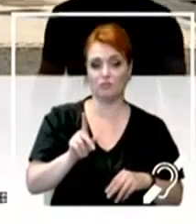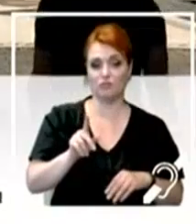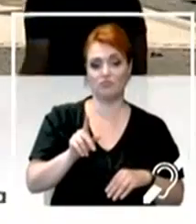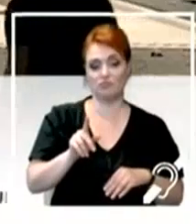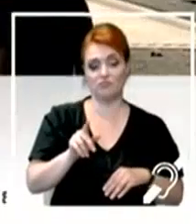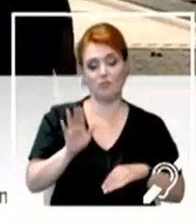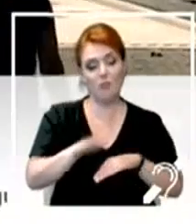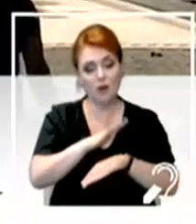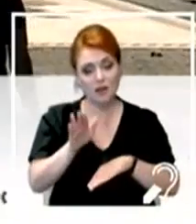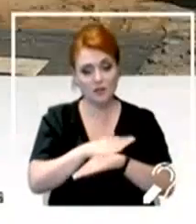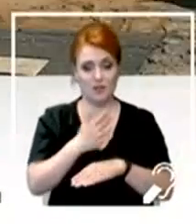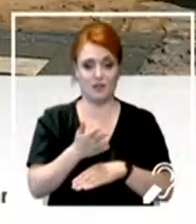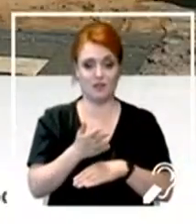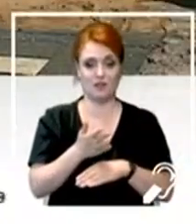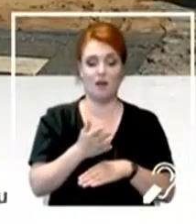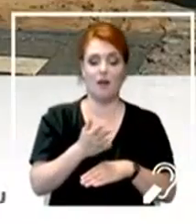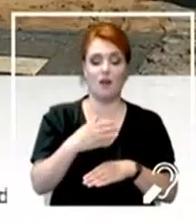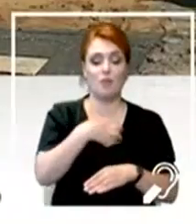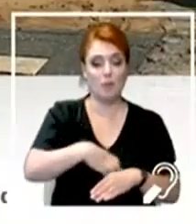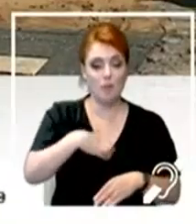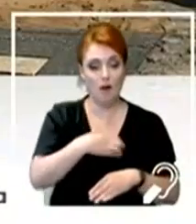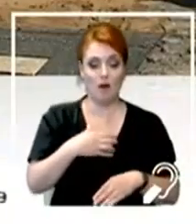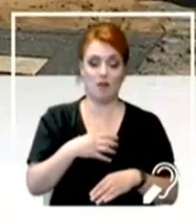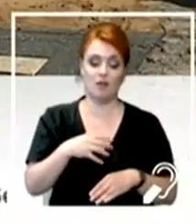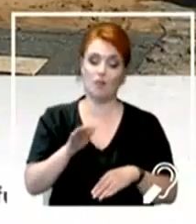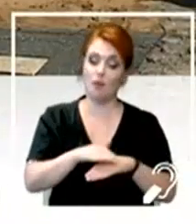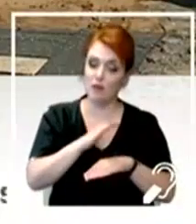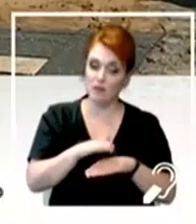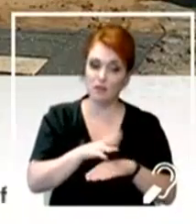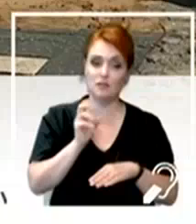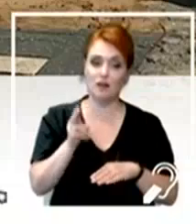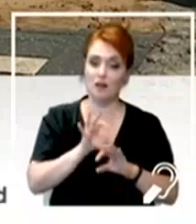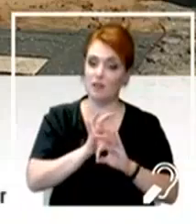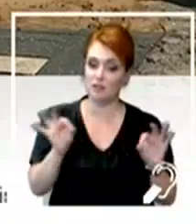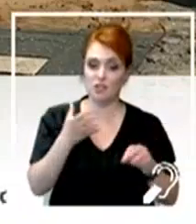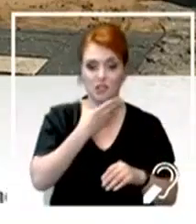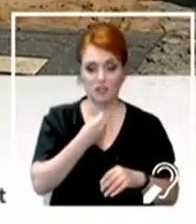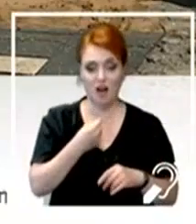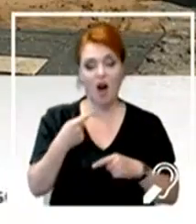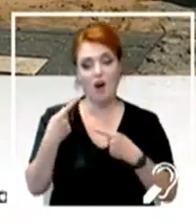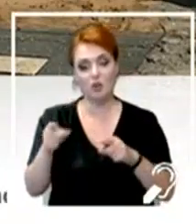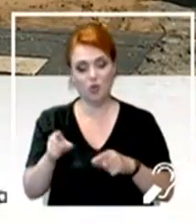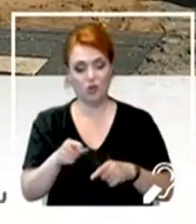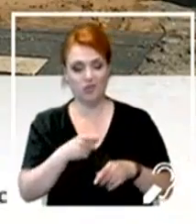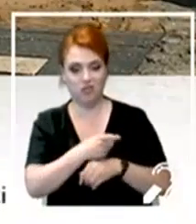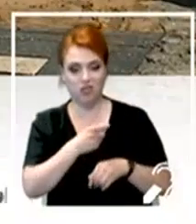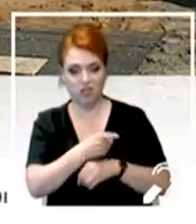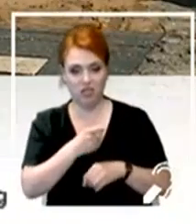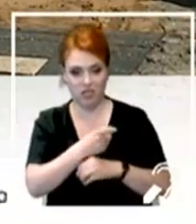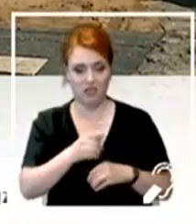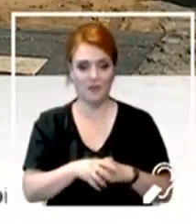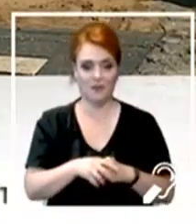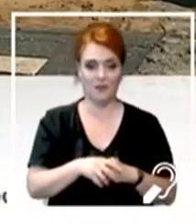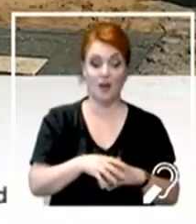care municipalitatea a refăcut întreaga zonă, alții nu au ezitat să critique calitatea executării lucrărilor. Inițiativa e bună,